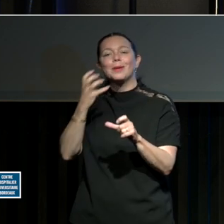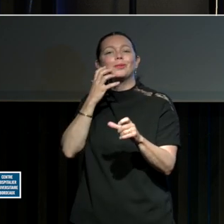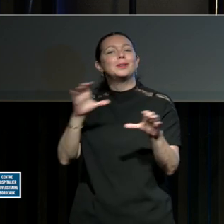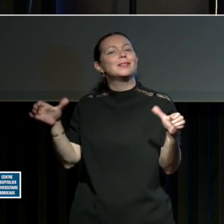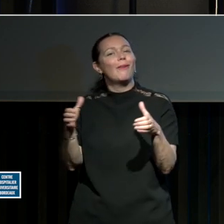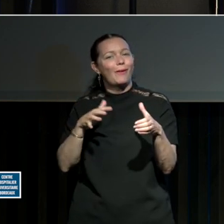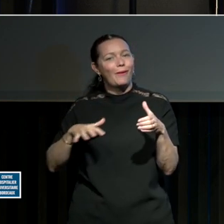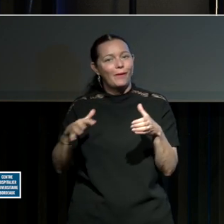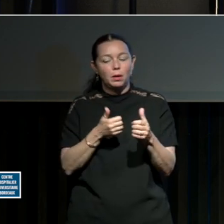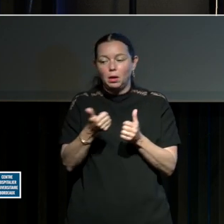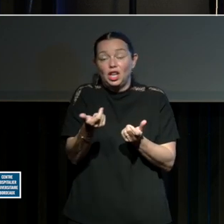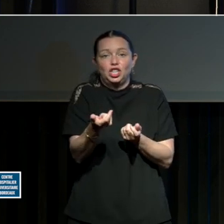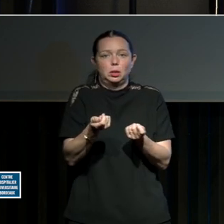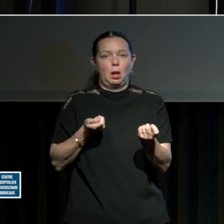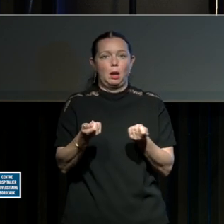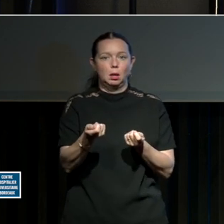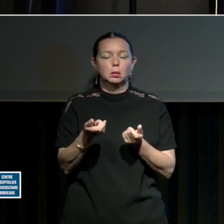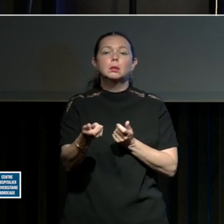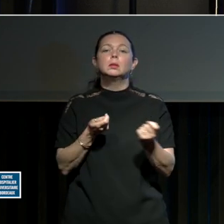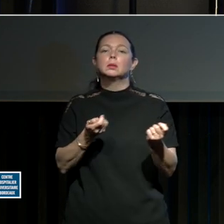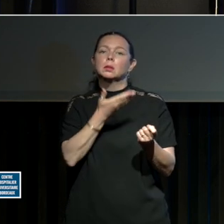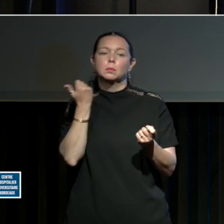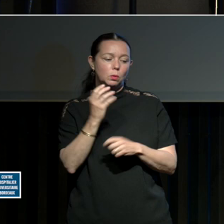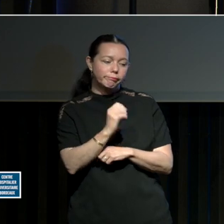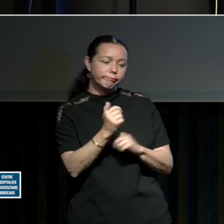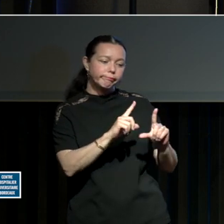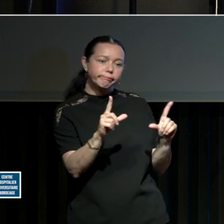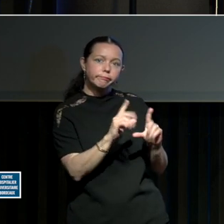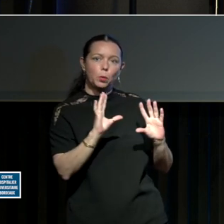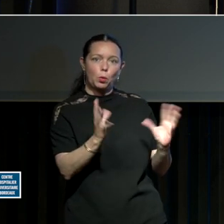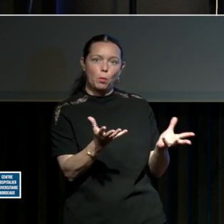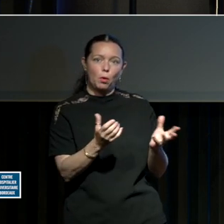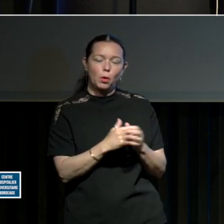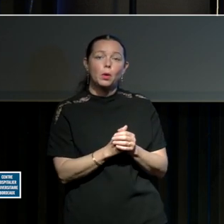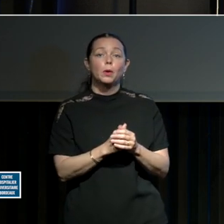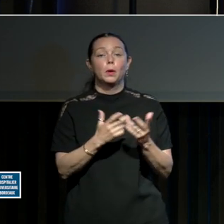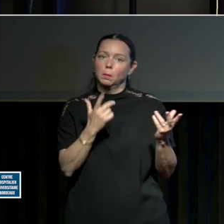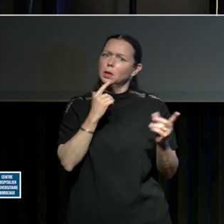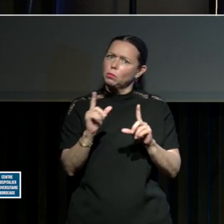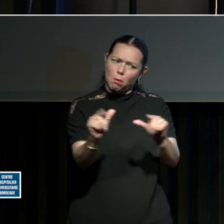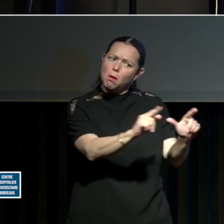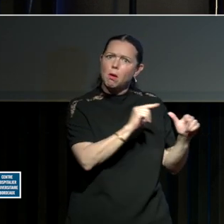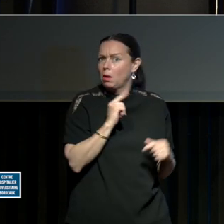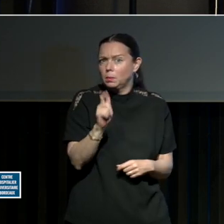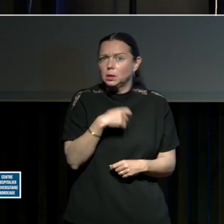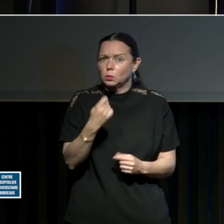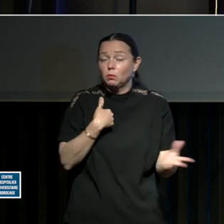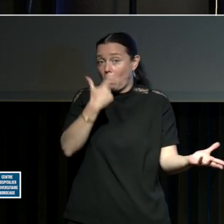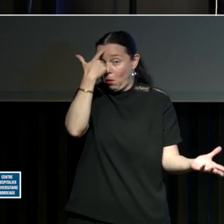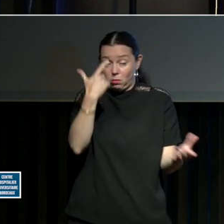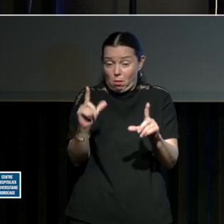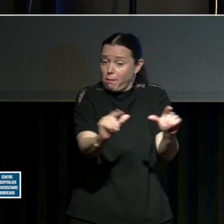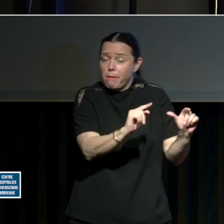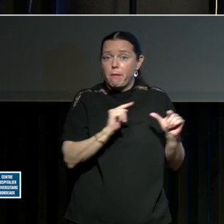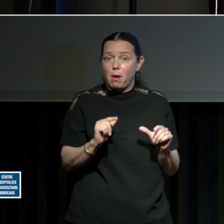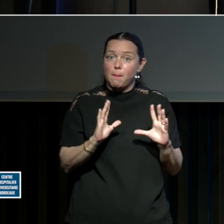à réguler l'usage du numérique dans un contexte d'omniprésence de ces outils, en prenant en compte les risques